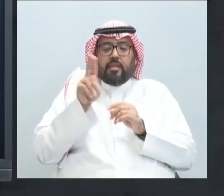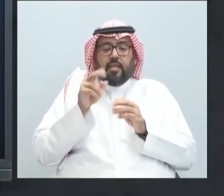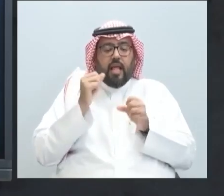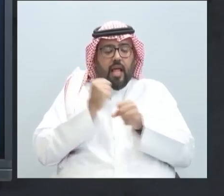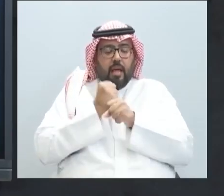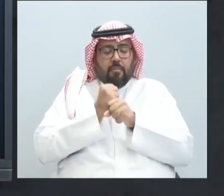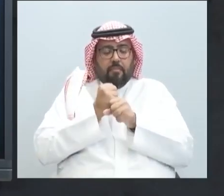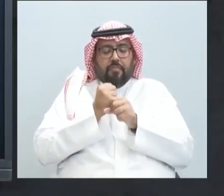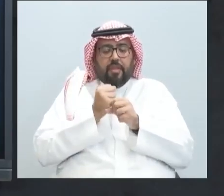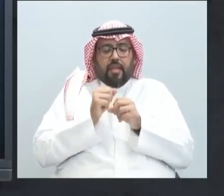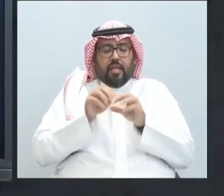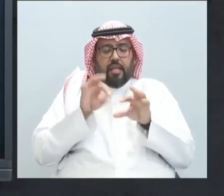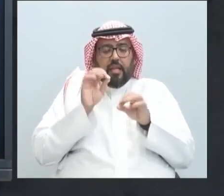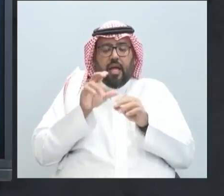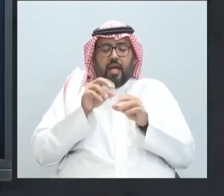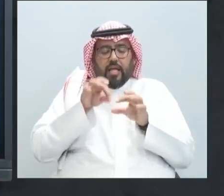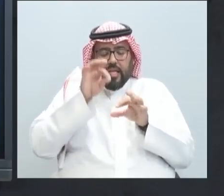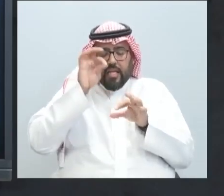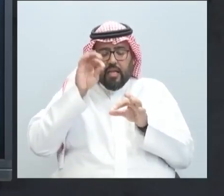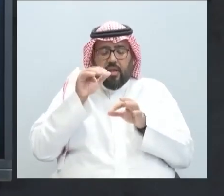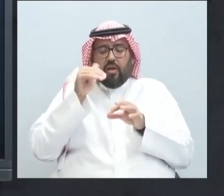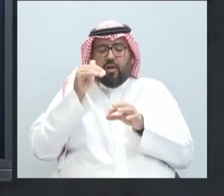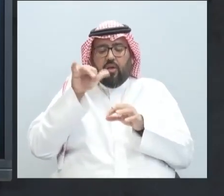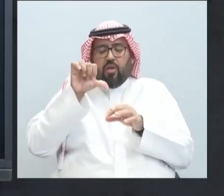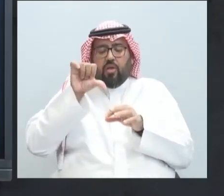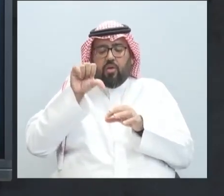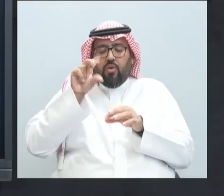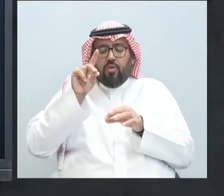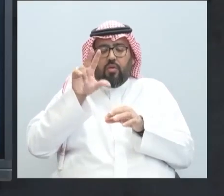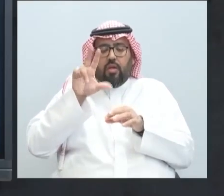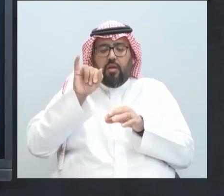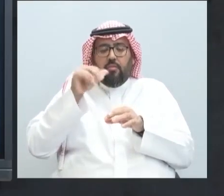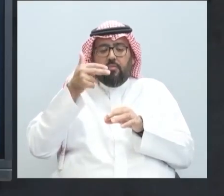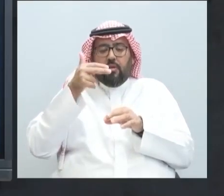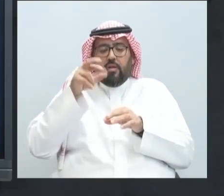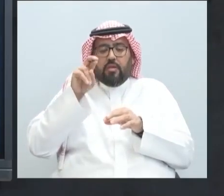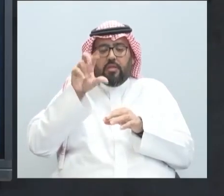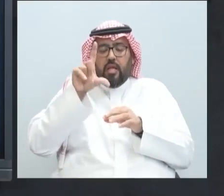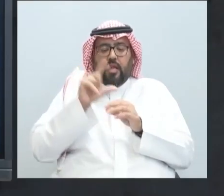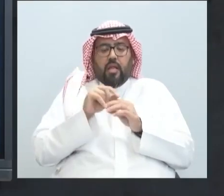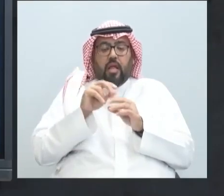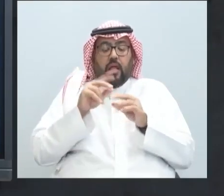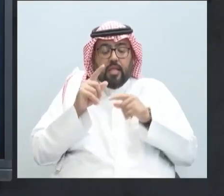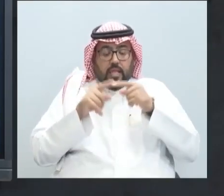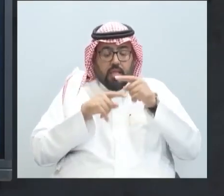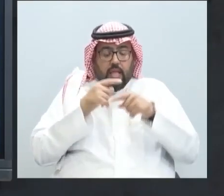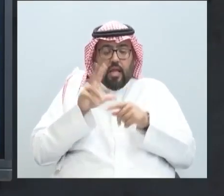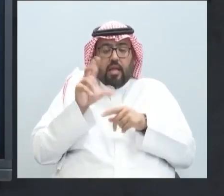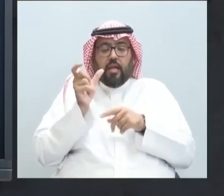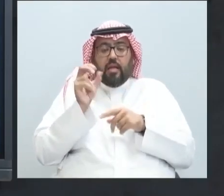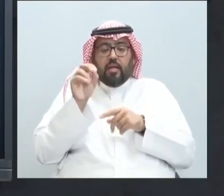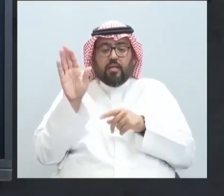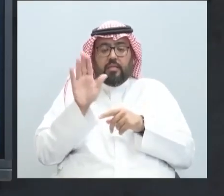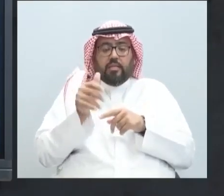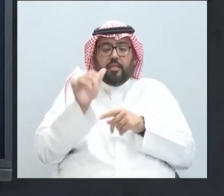على اخراج خيوط المغزل او اظهار خيوط المغزل لها دور كبير في عمليه الانقسام هنا